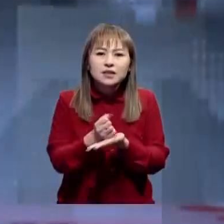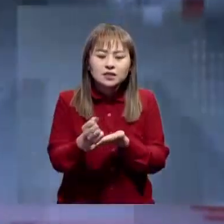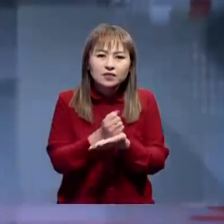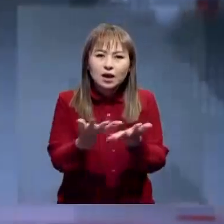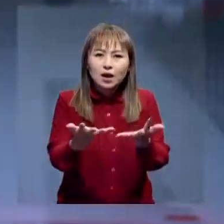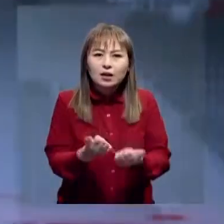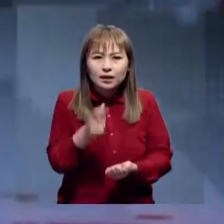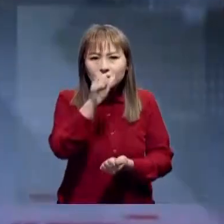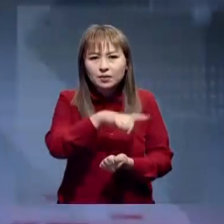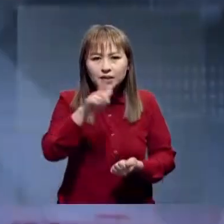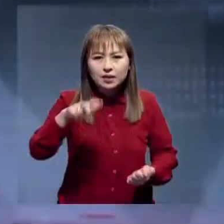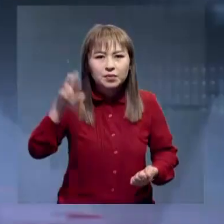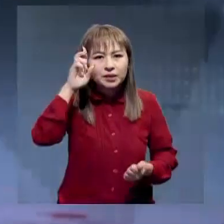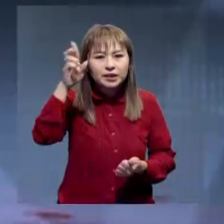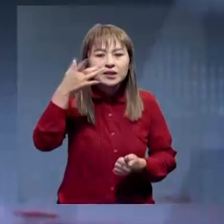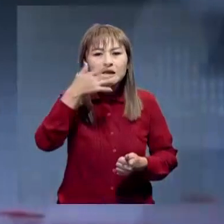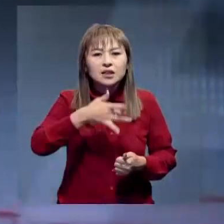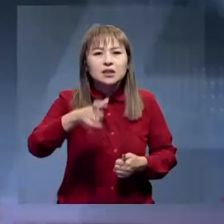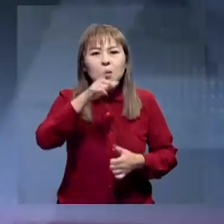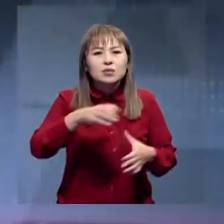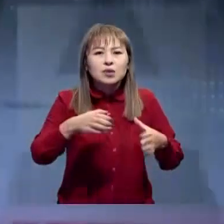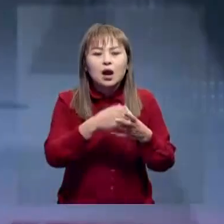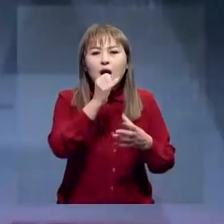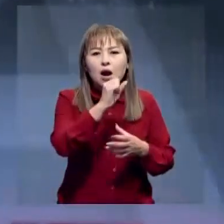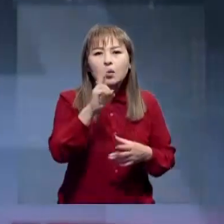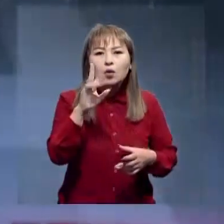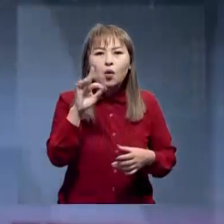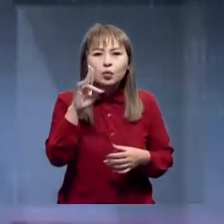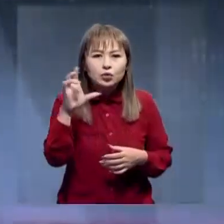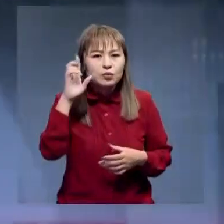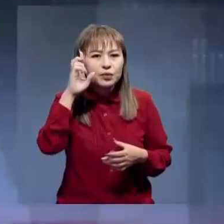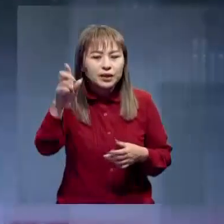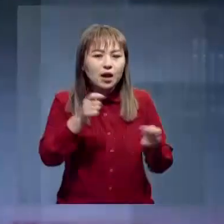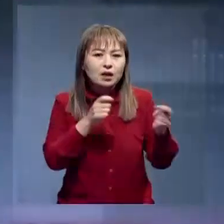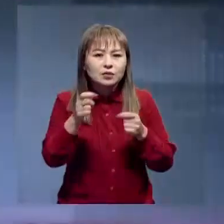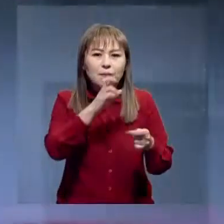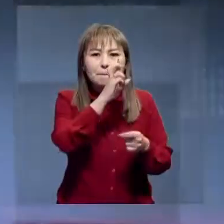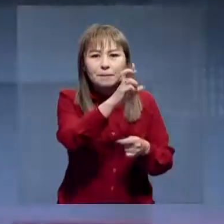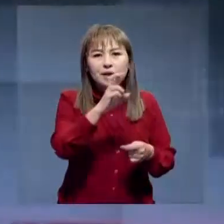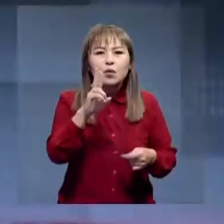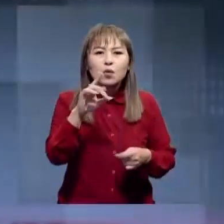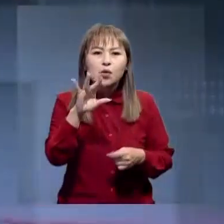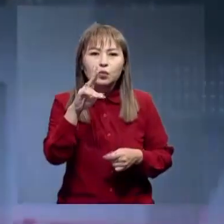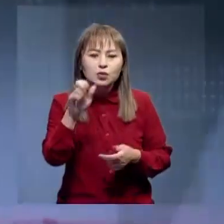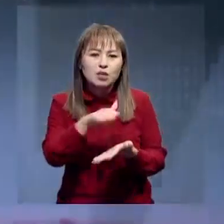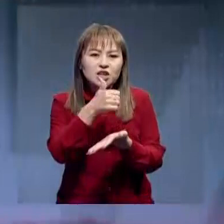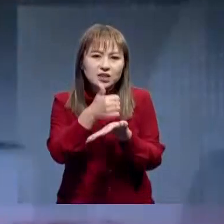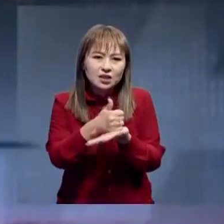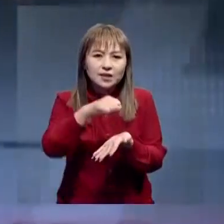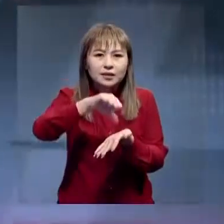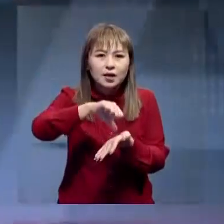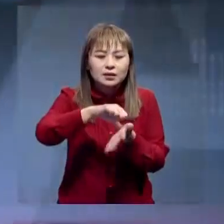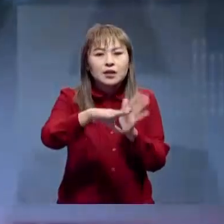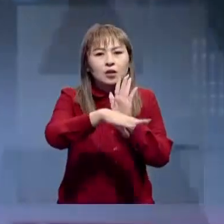қаласынан. Резервке алынған азаматтар мемлекеттік саяси лауазымдарға А корпусының мемлекеттік әкімшілік және Б корпусының